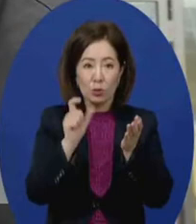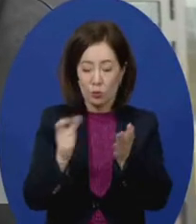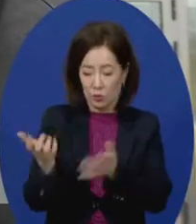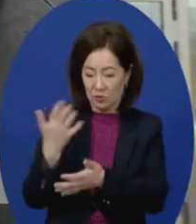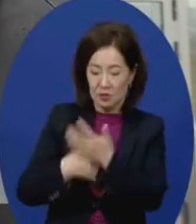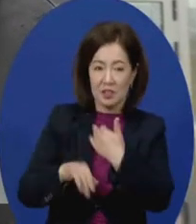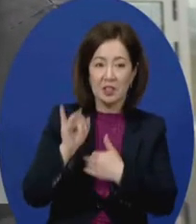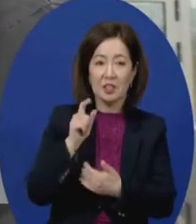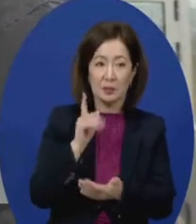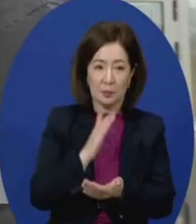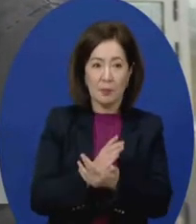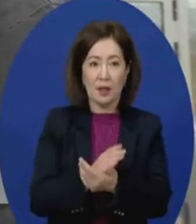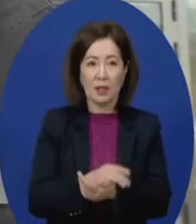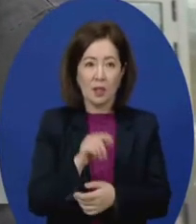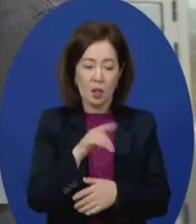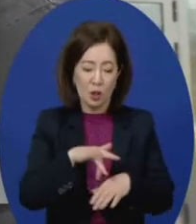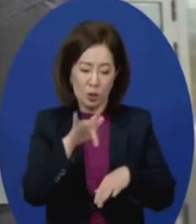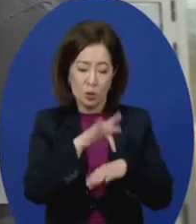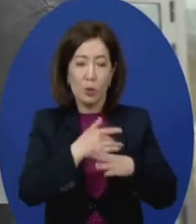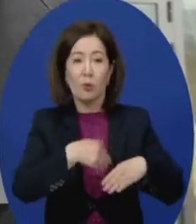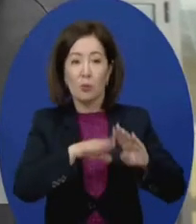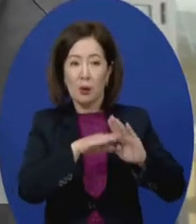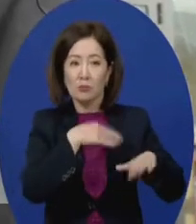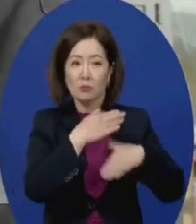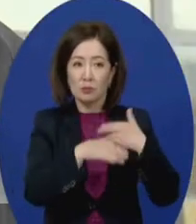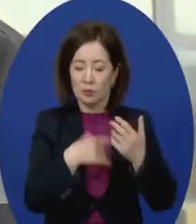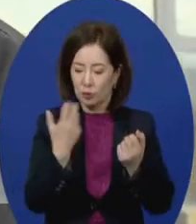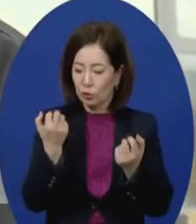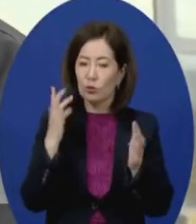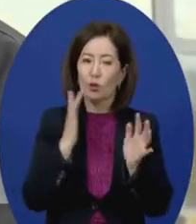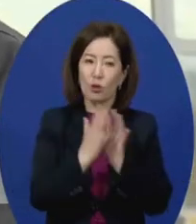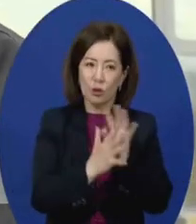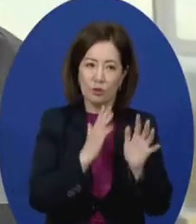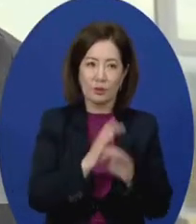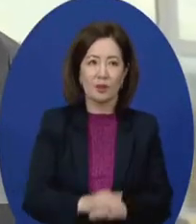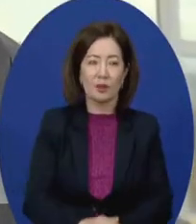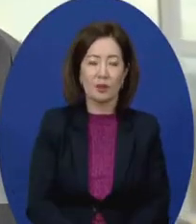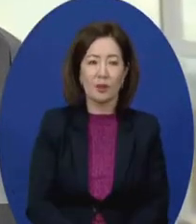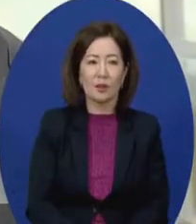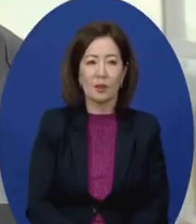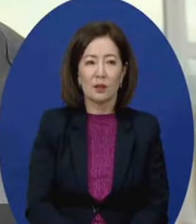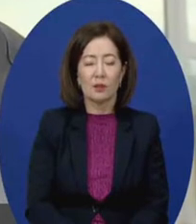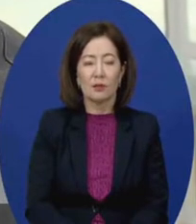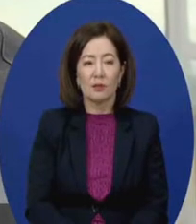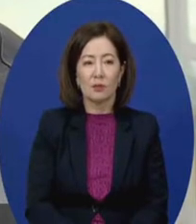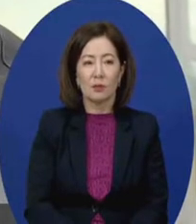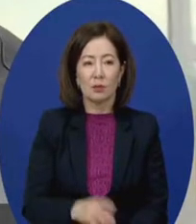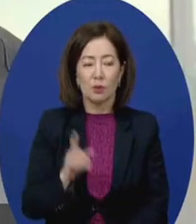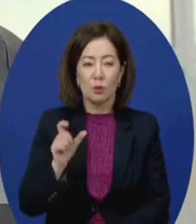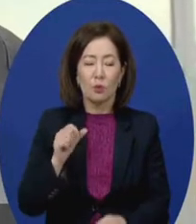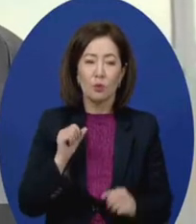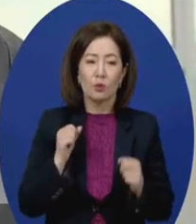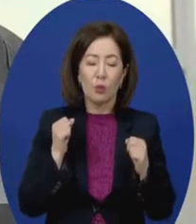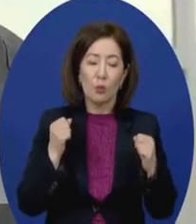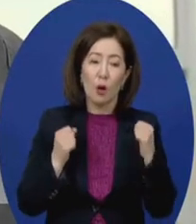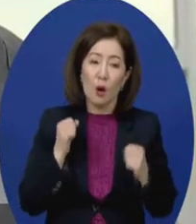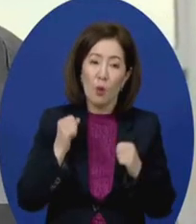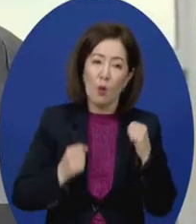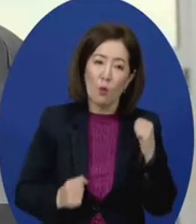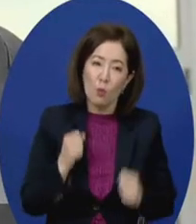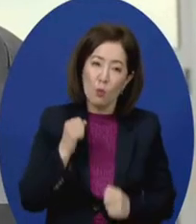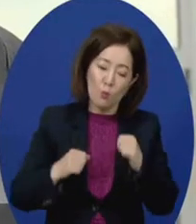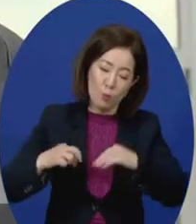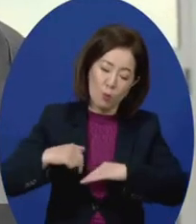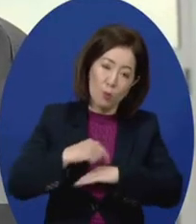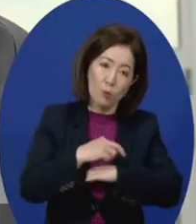аа. Энэ цогцлбар байгуулсан цааш төвтэй явж. Хөнгөнөр явдаг гэсэн. Одоо морхон гүйлтэнд орж ирсэн. Маш